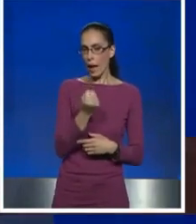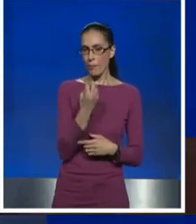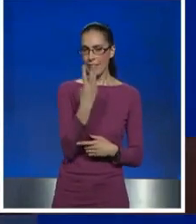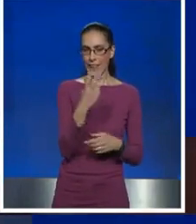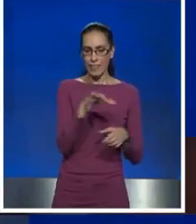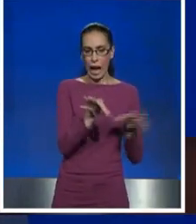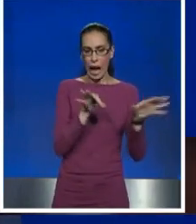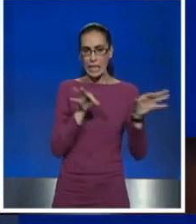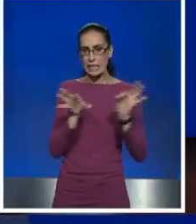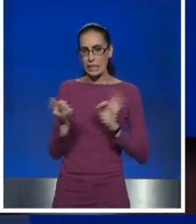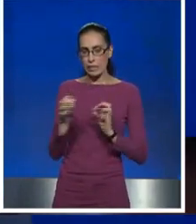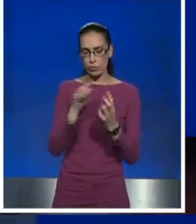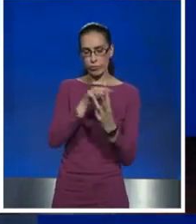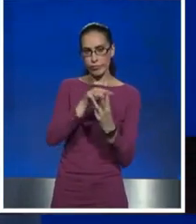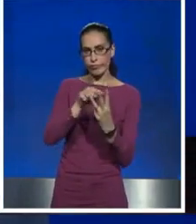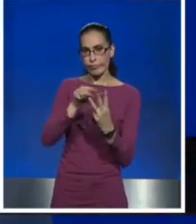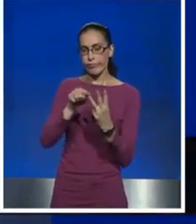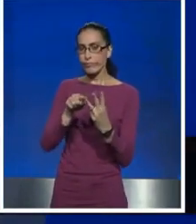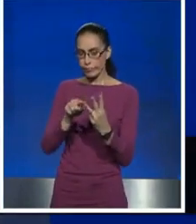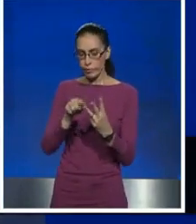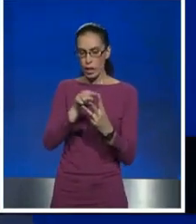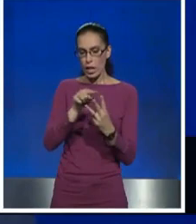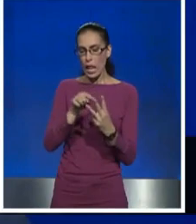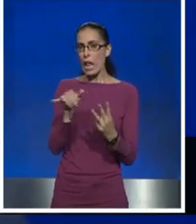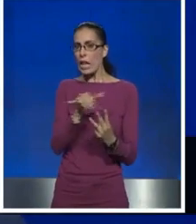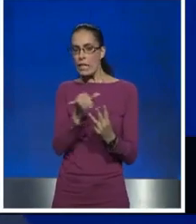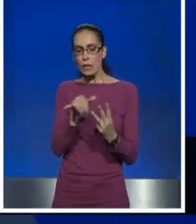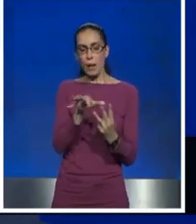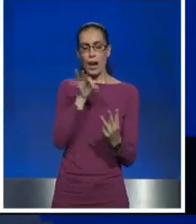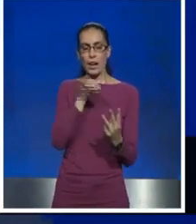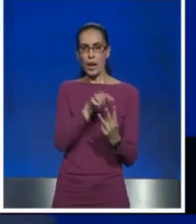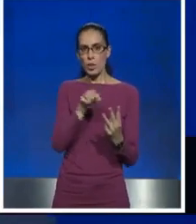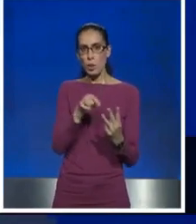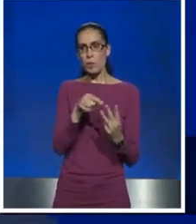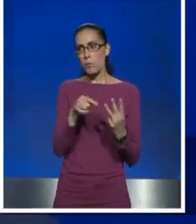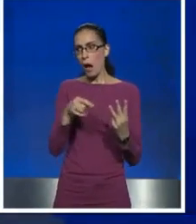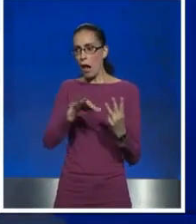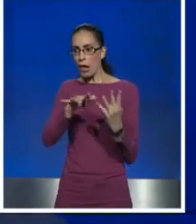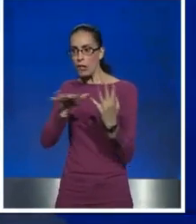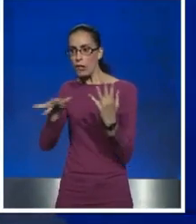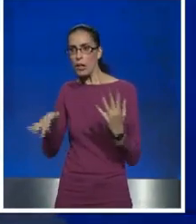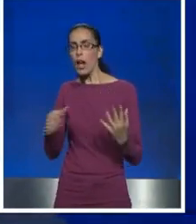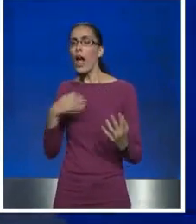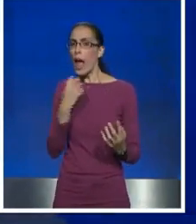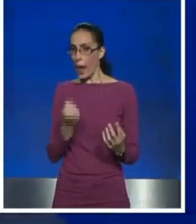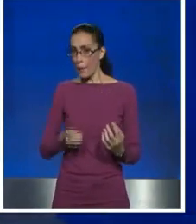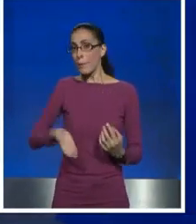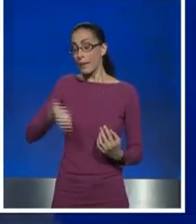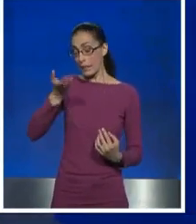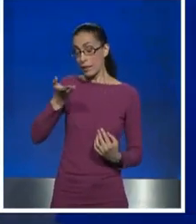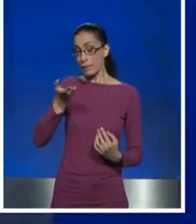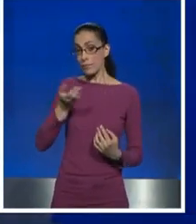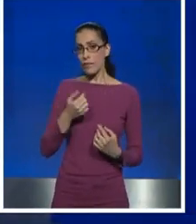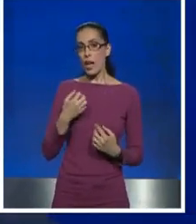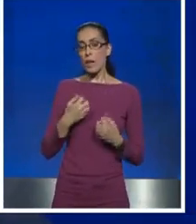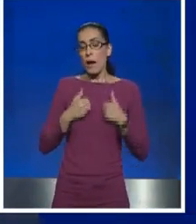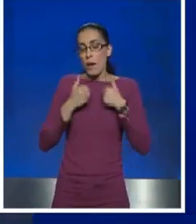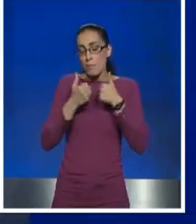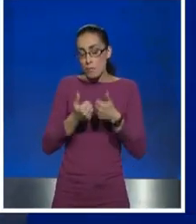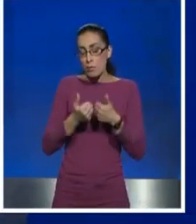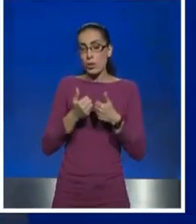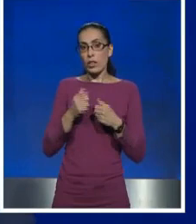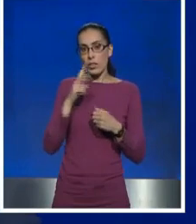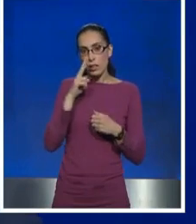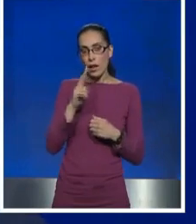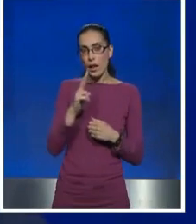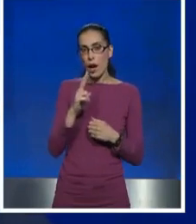żliet għandna bżonn nażlu waħda minnhom u ma nażlu xejn mit-tnej l-oħra. Mentri fil-fatt fl-opinjoni tiegħi għandna bżonn naraw dak li jagħmel